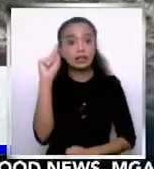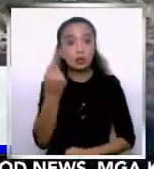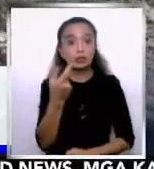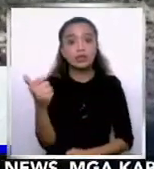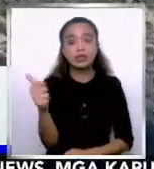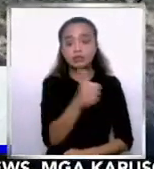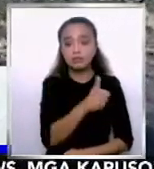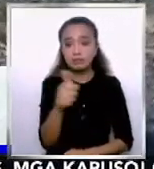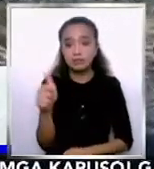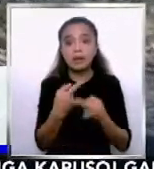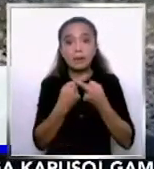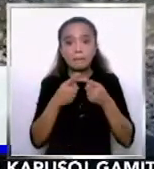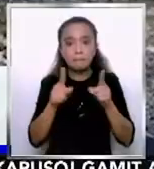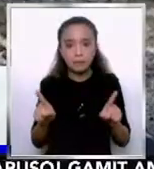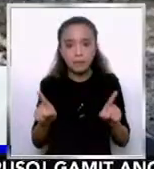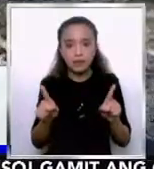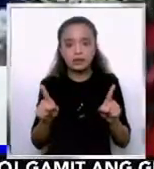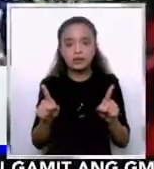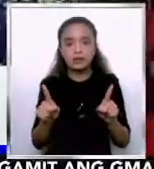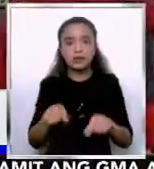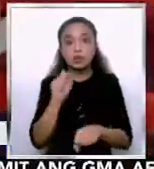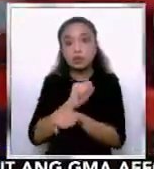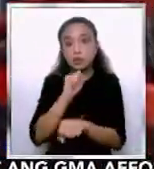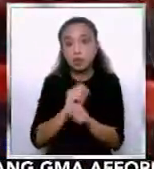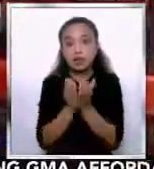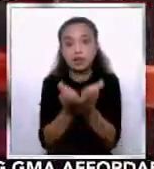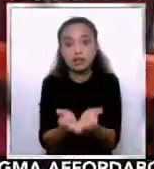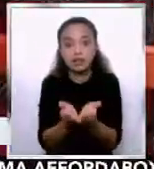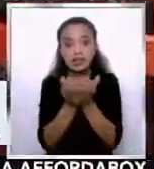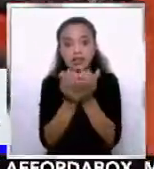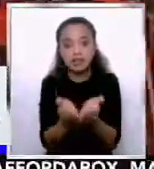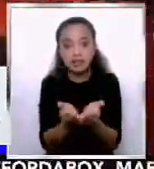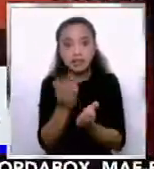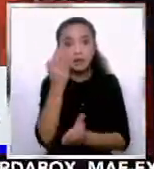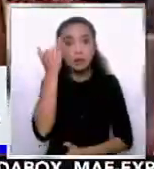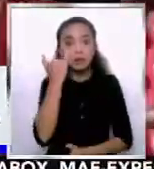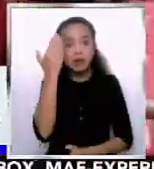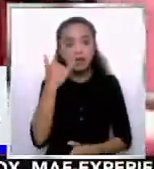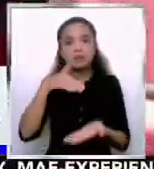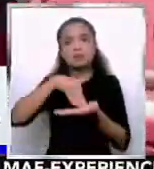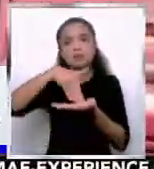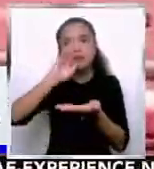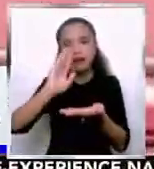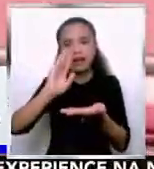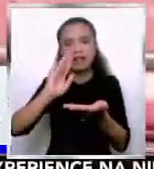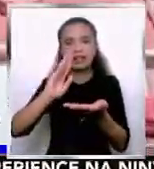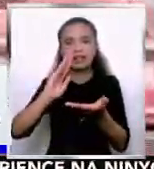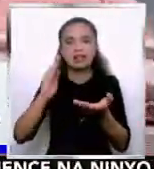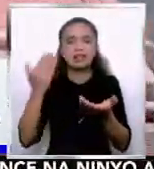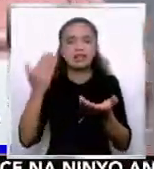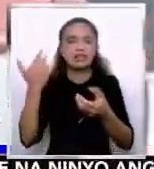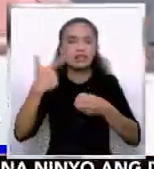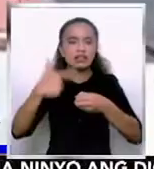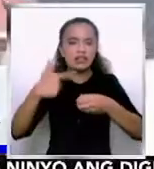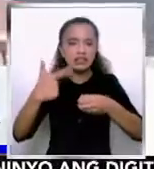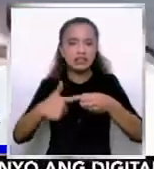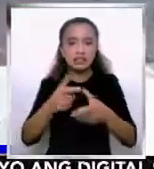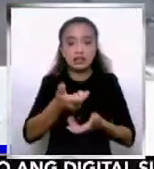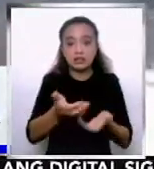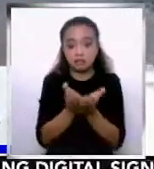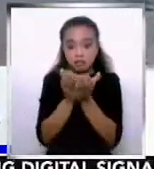maging kabuhayan sa dagat. Tila sisinghap-singhap dahil sa mahal ng petrolyo. Ang fishing boat owner na si